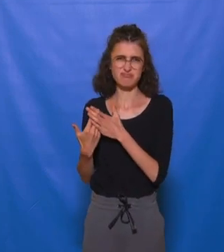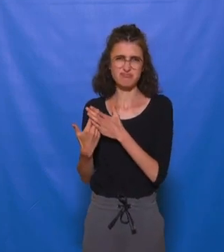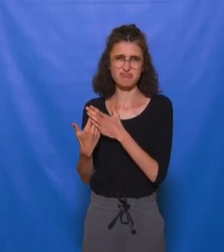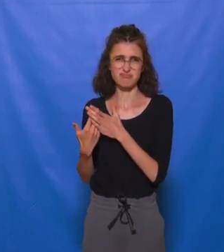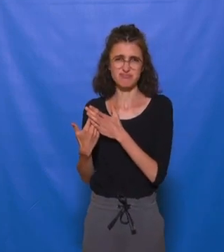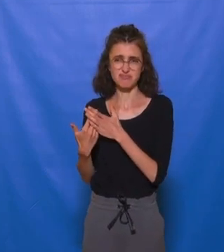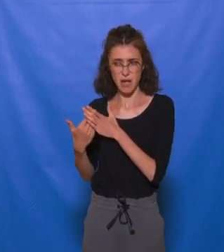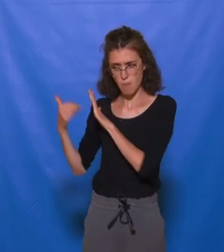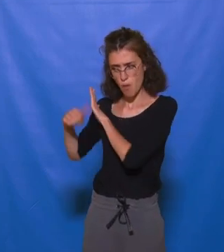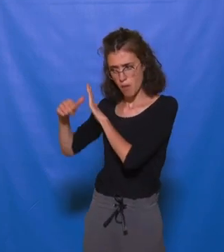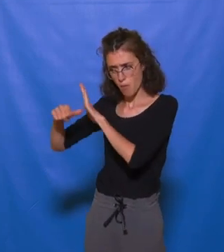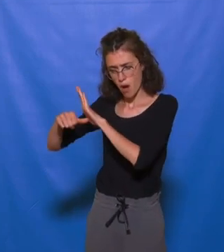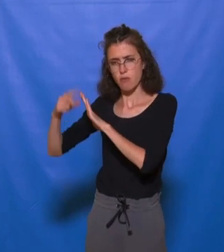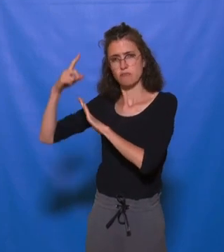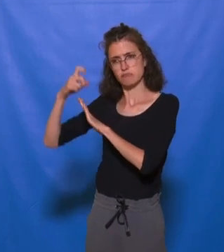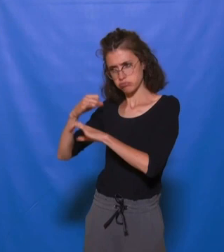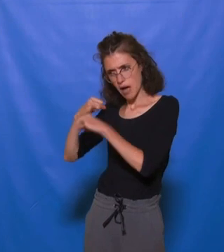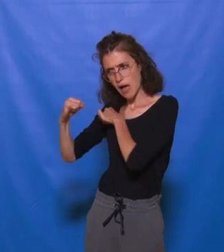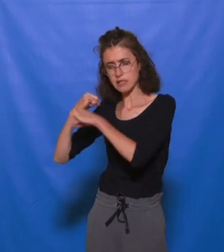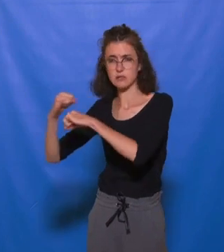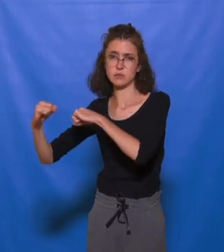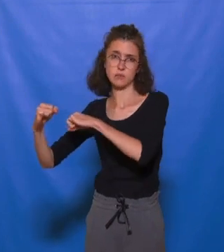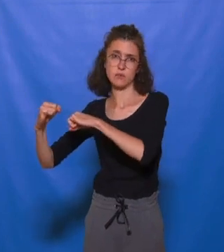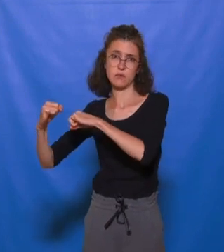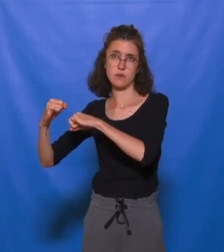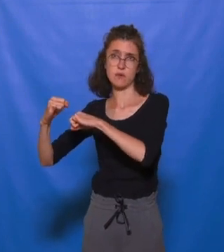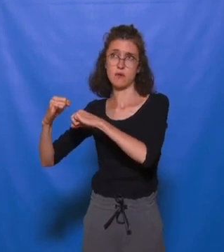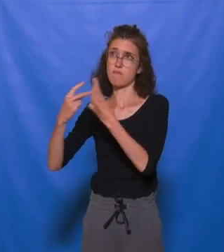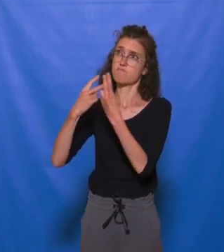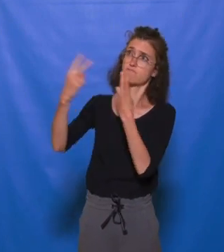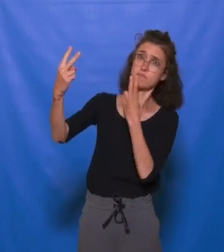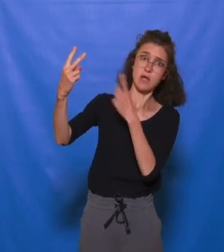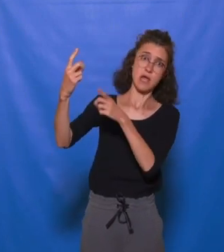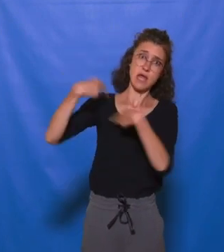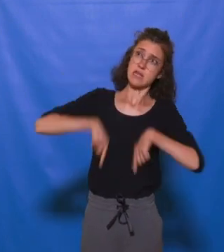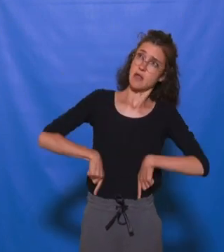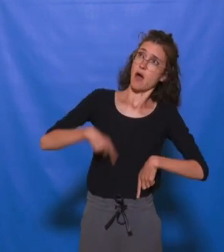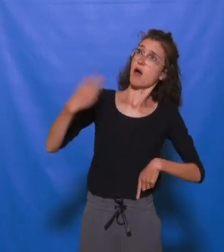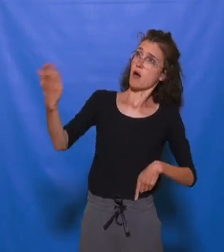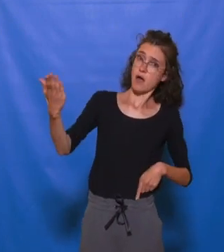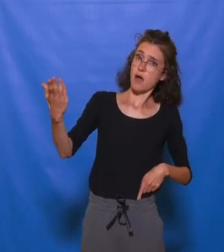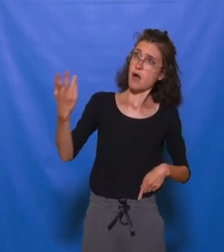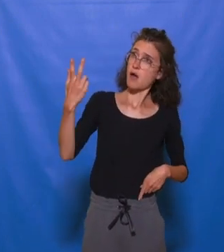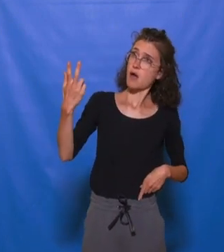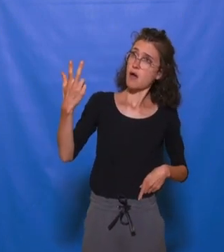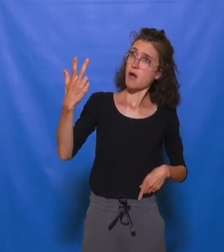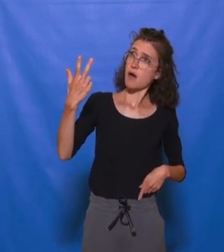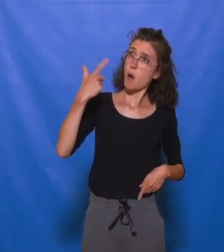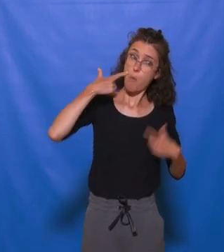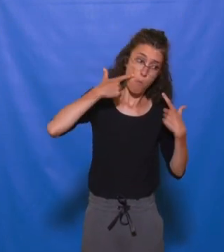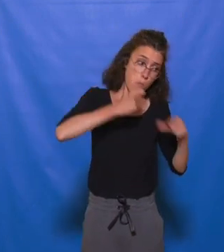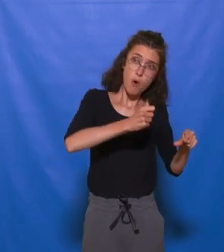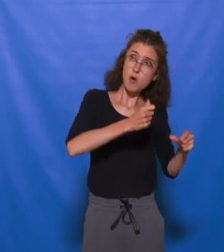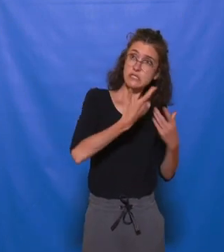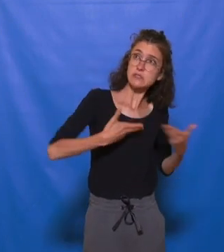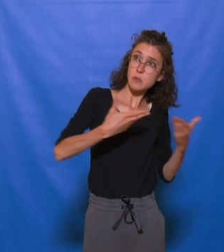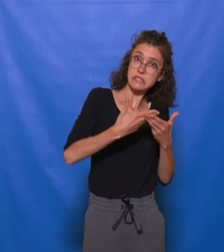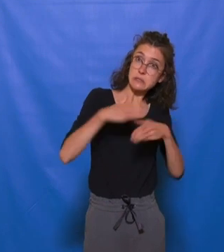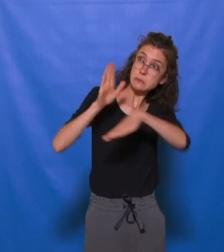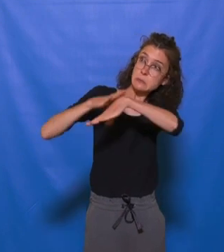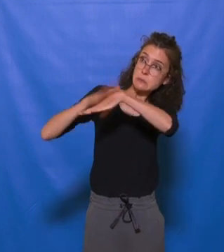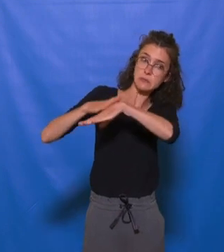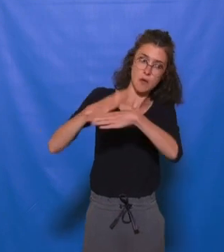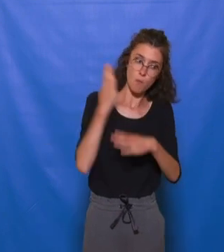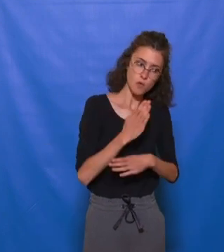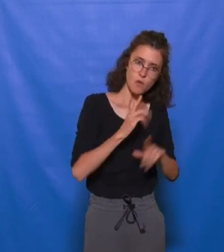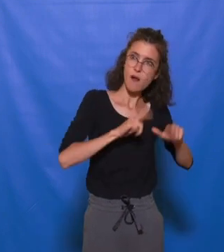décidé d'agir, de mener le combat, y compris face à l'État, pour qu'il reconnaisse la situation et les besoins criants. On